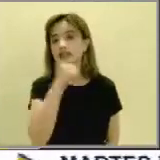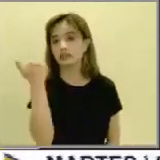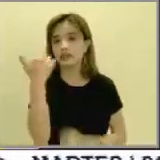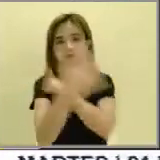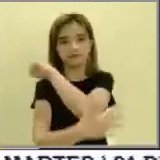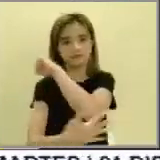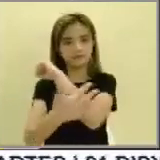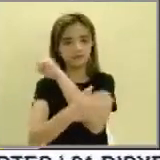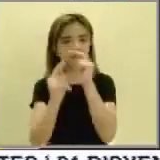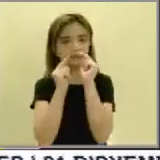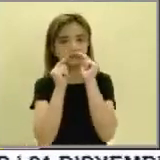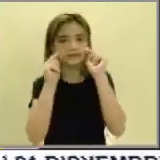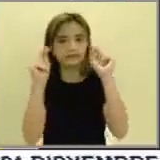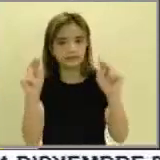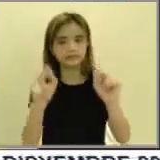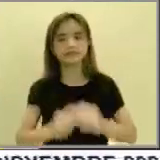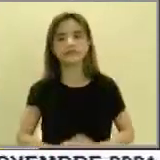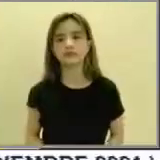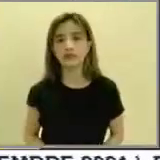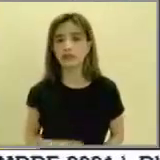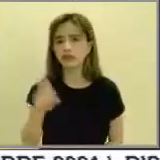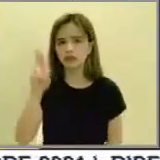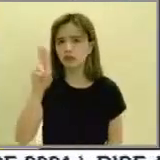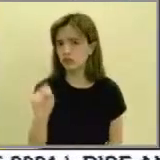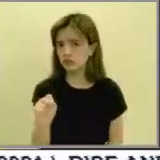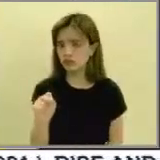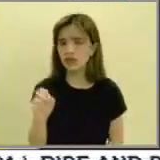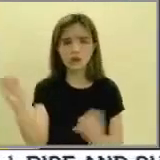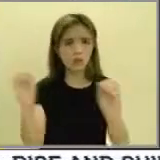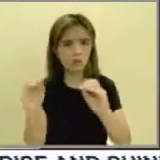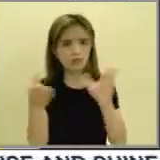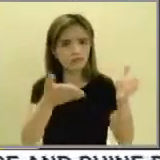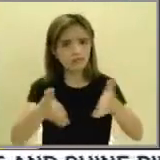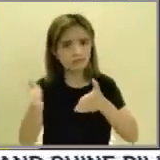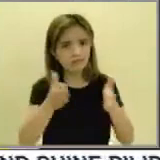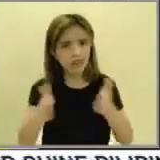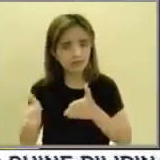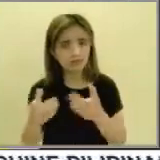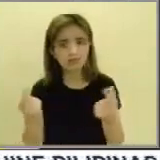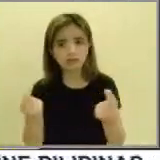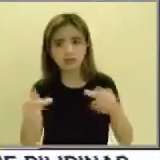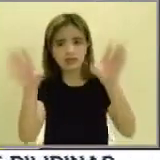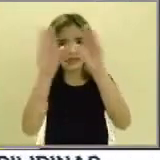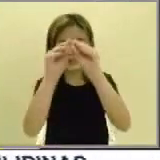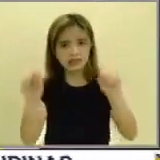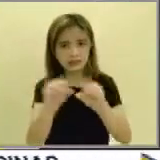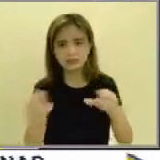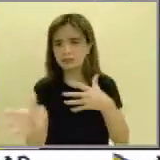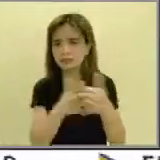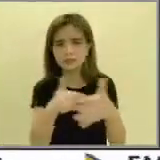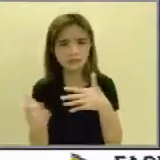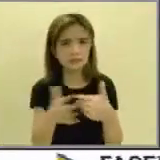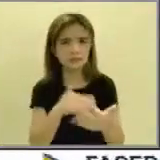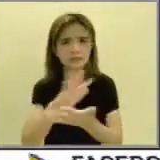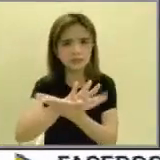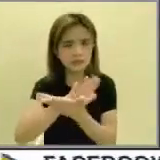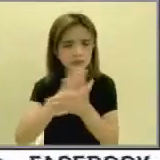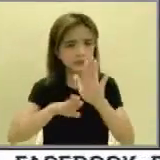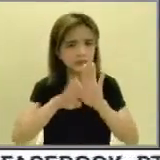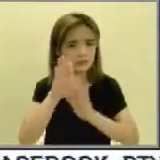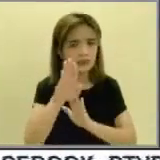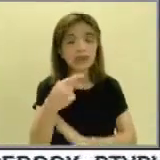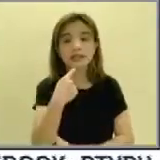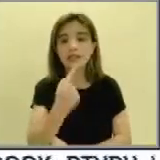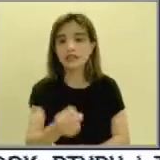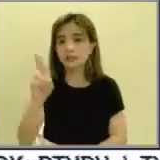Walang balak ang Estados Unidos na mag-lockdown sa Christmas season sa kabila ng COVID-19 surge. Sabi ni U.S. Press